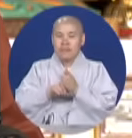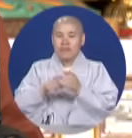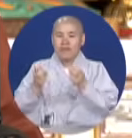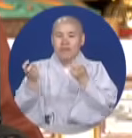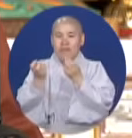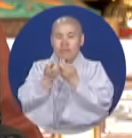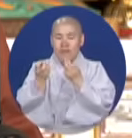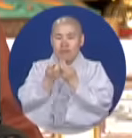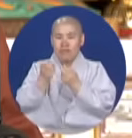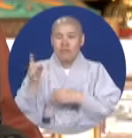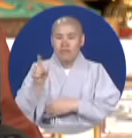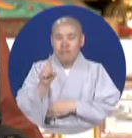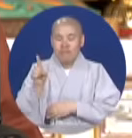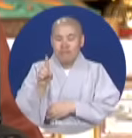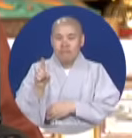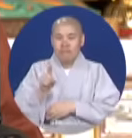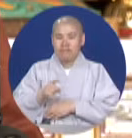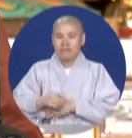어떻게 해야 되는가?